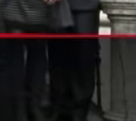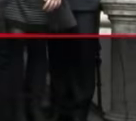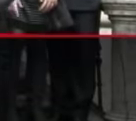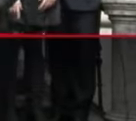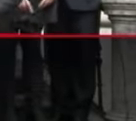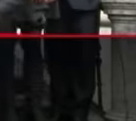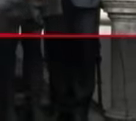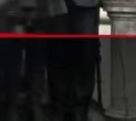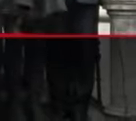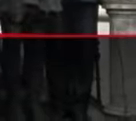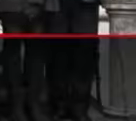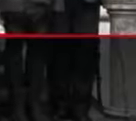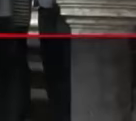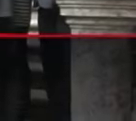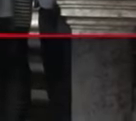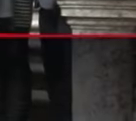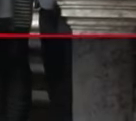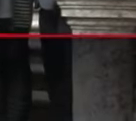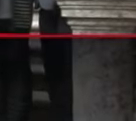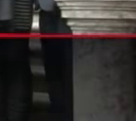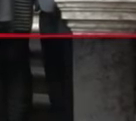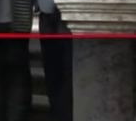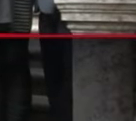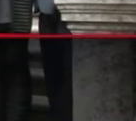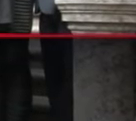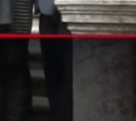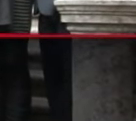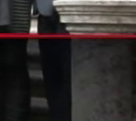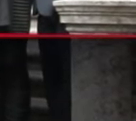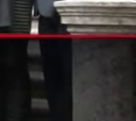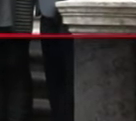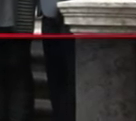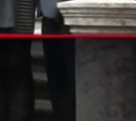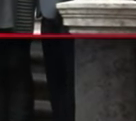bezala. Eta horren bestez adierazi du gustatuko litzaiokeela